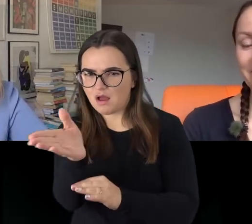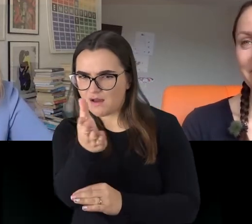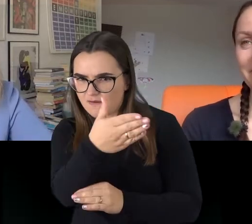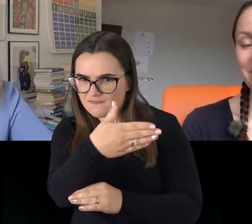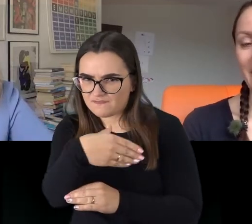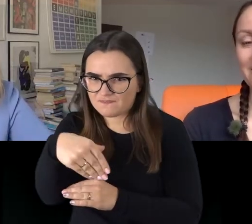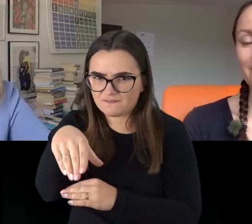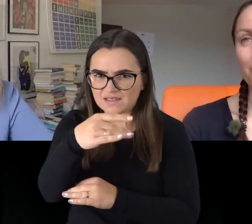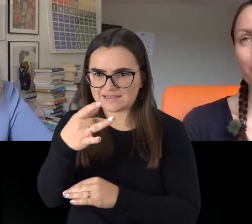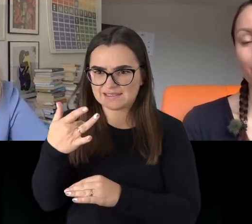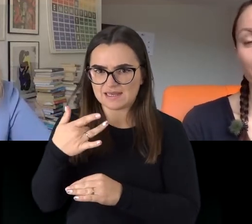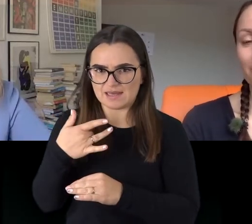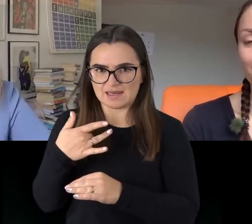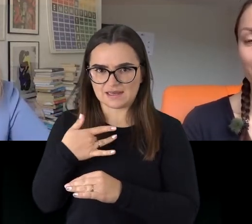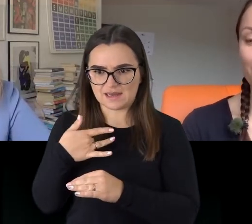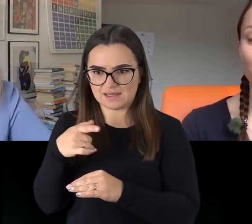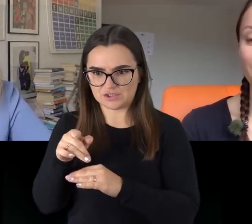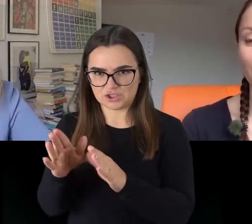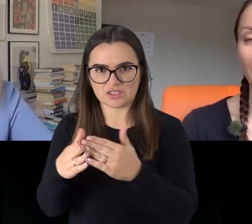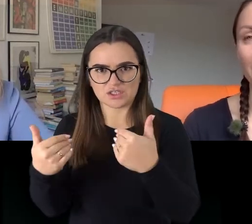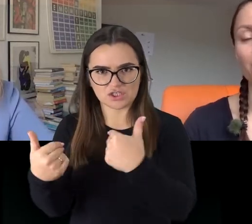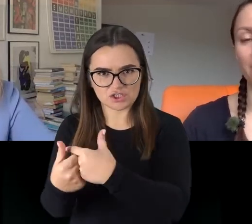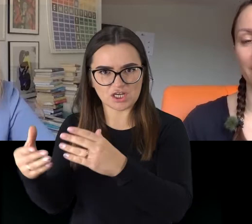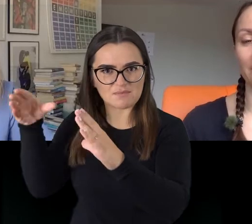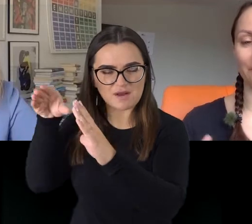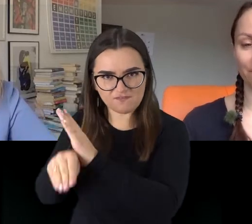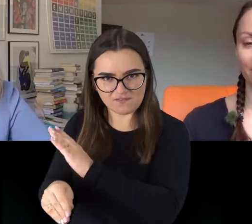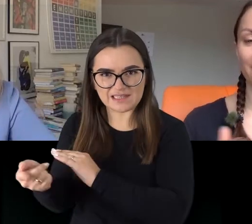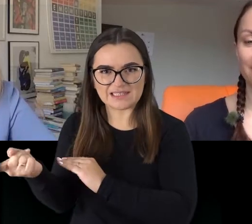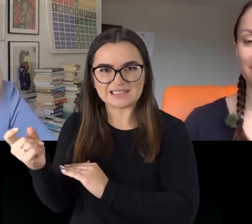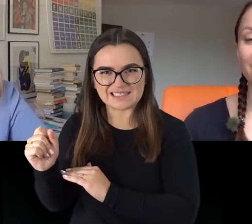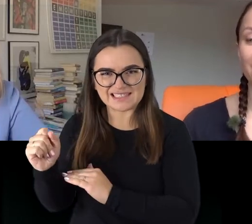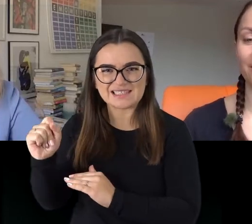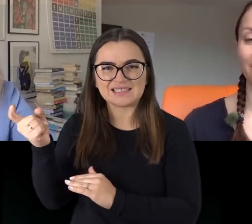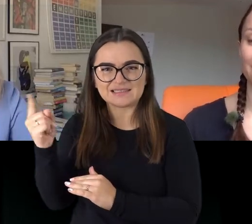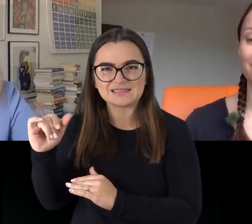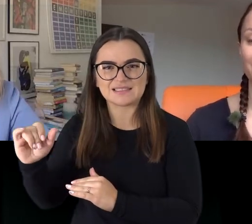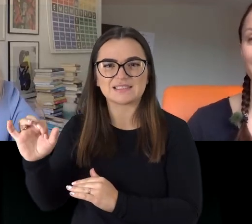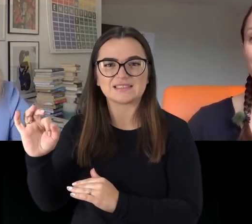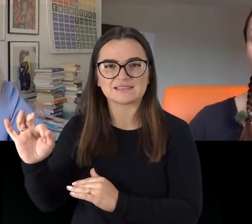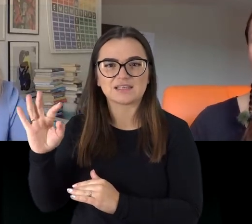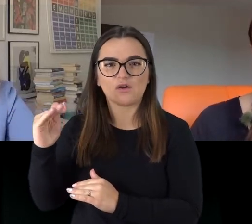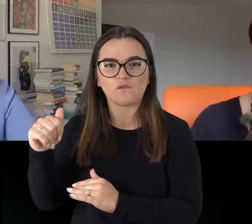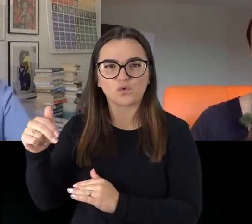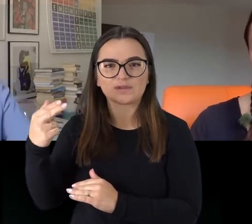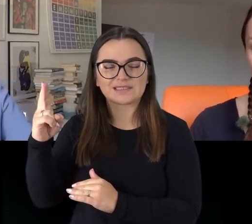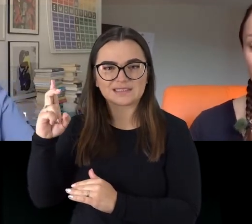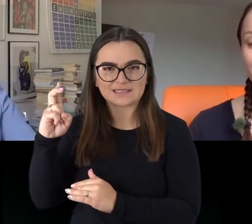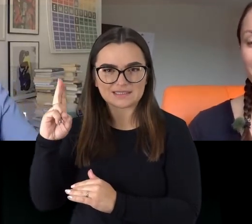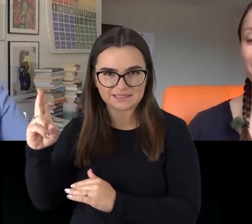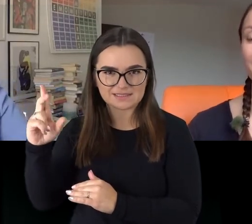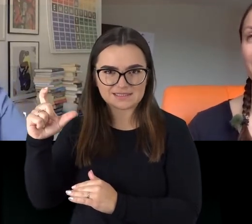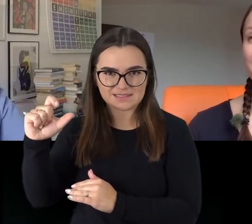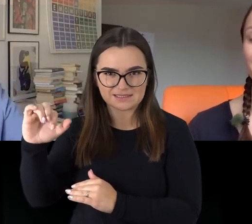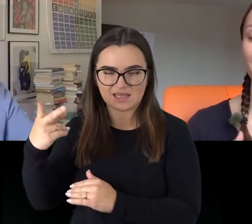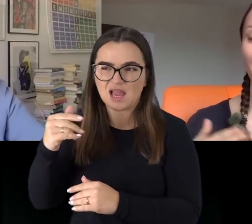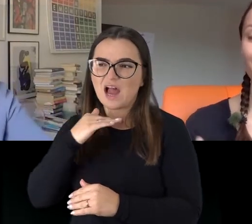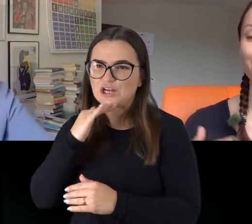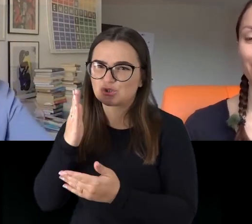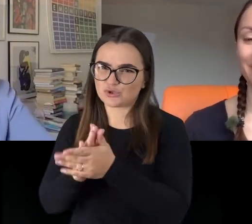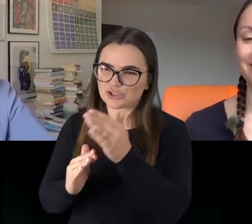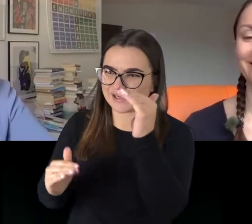prasme esam iš tokių disfunkcinių šeimų? Aišku, yra skirtingas lygmuo tikriausiai ir